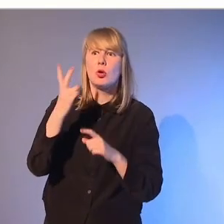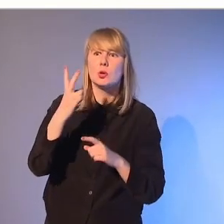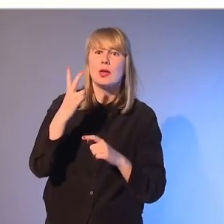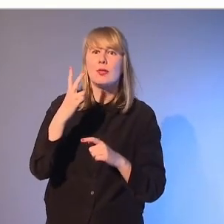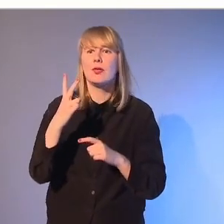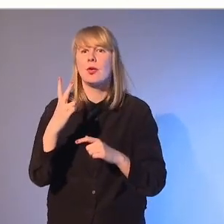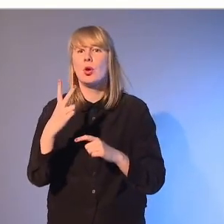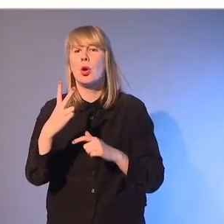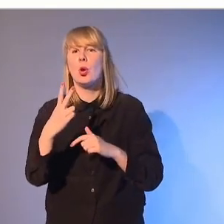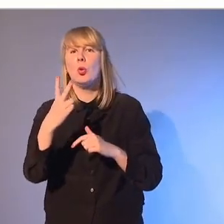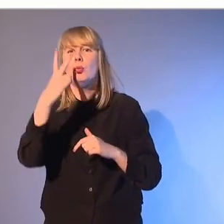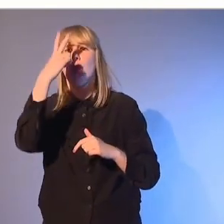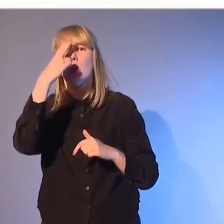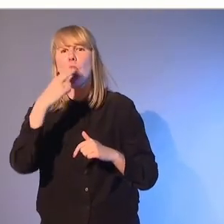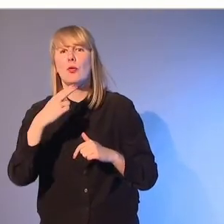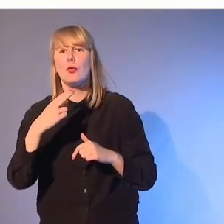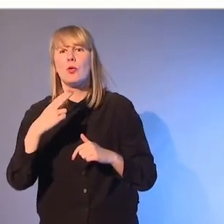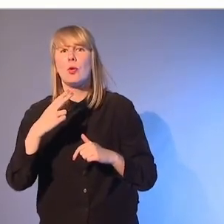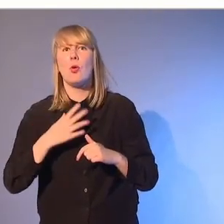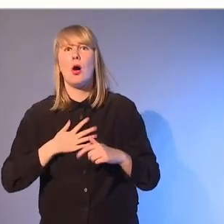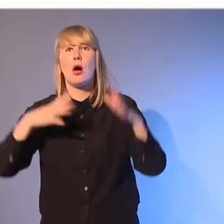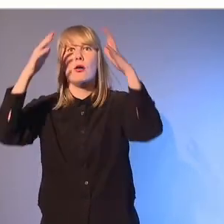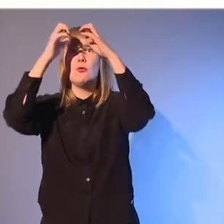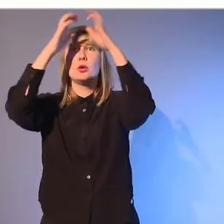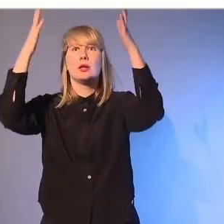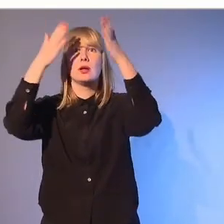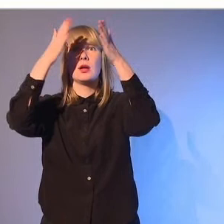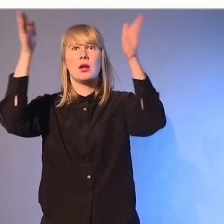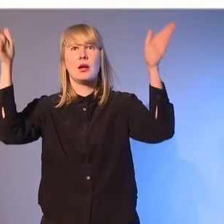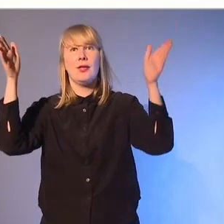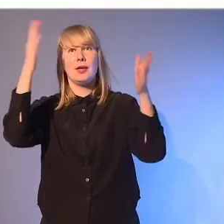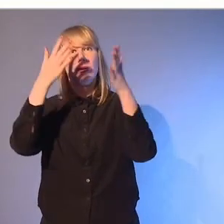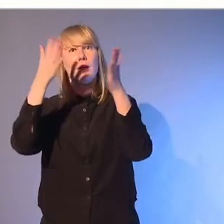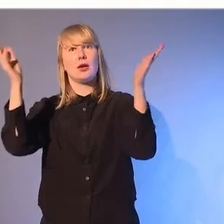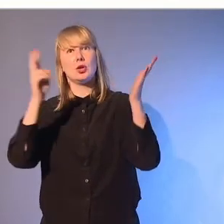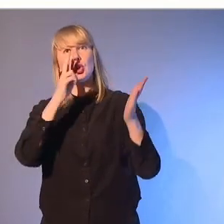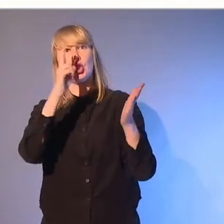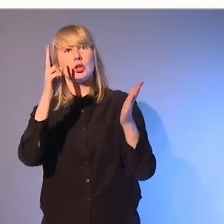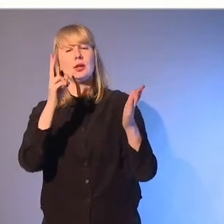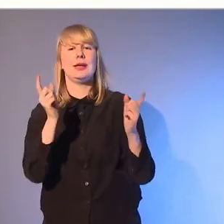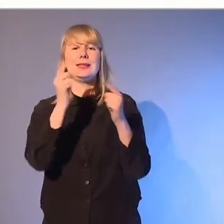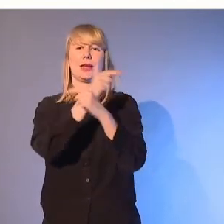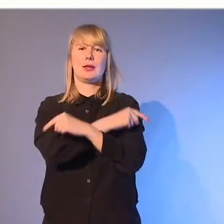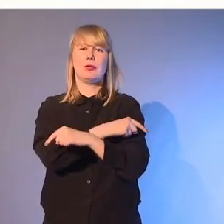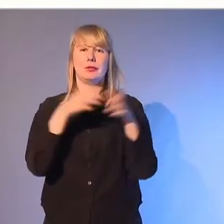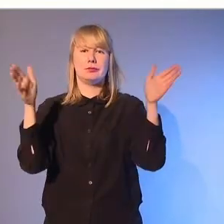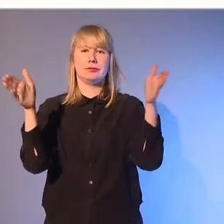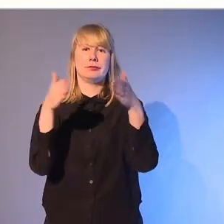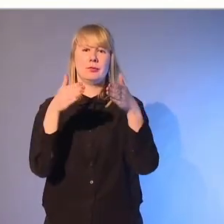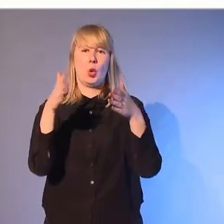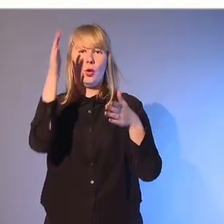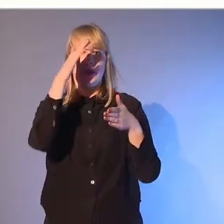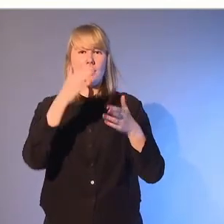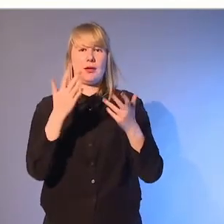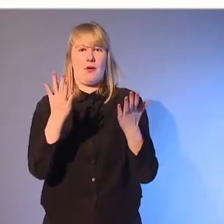prøv å øke graden av forestillingsevne og stille noen nye spørsmål, i stedet for å sementere ting i forhold til